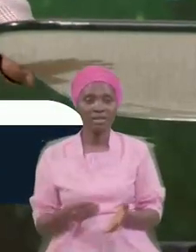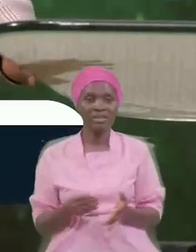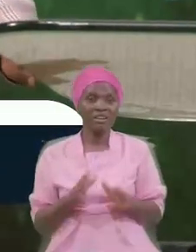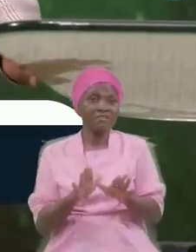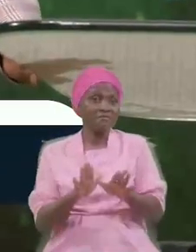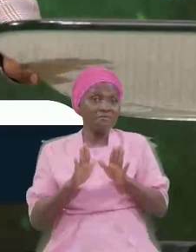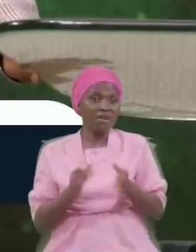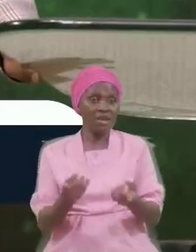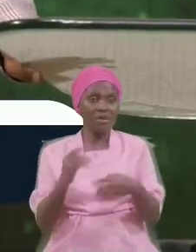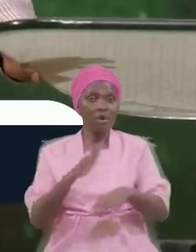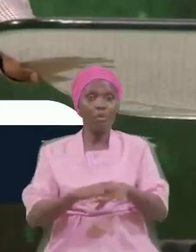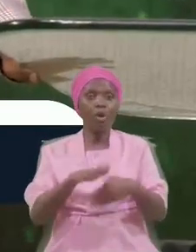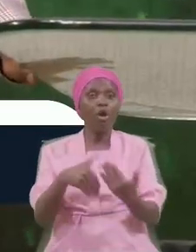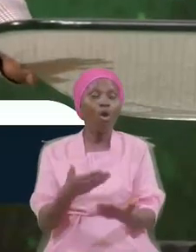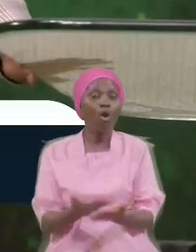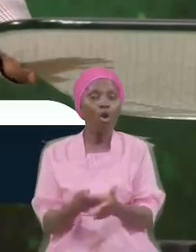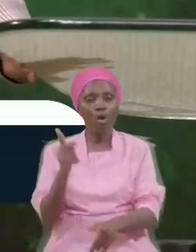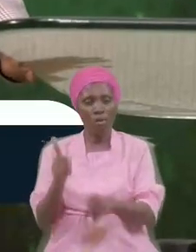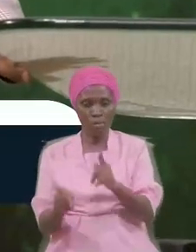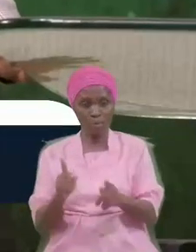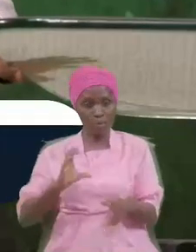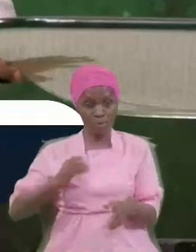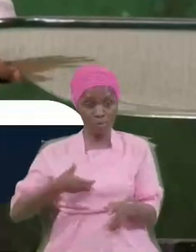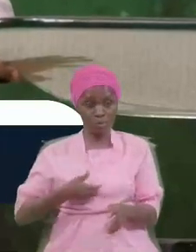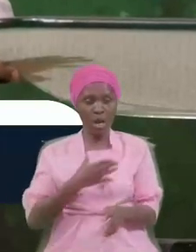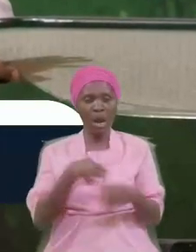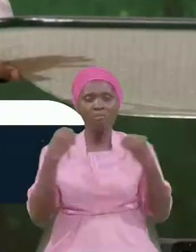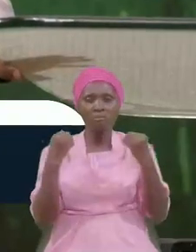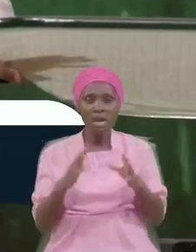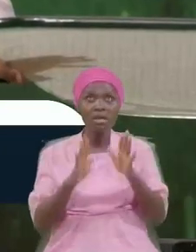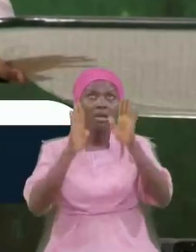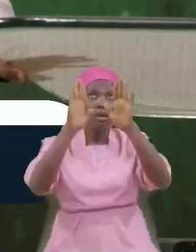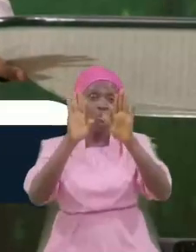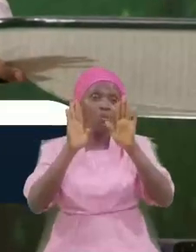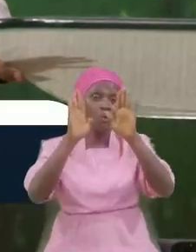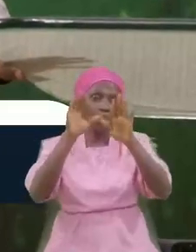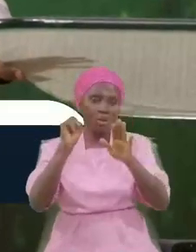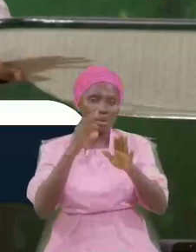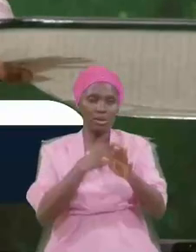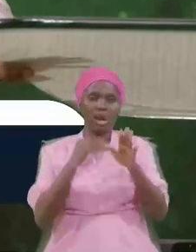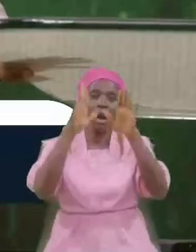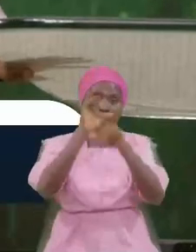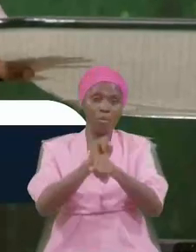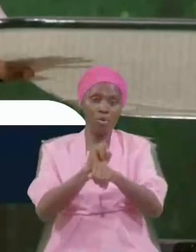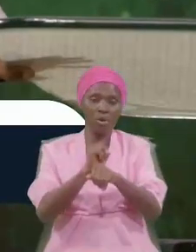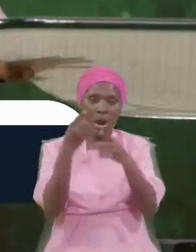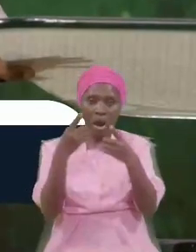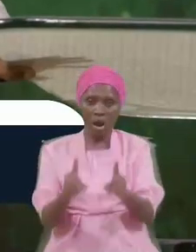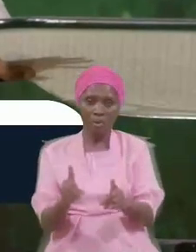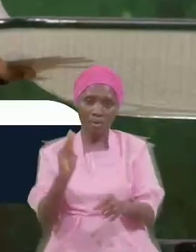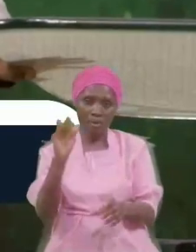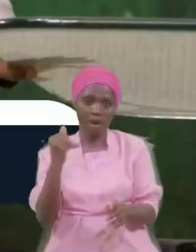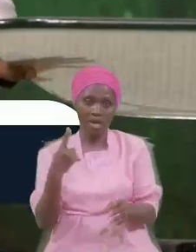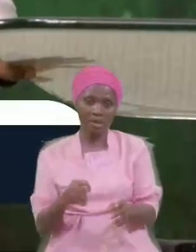43. La crainte s'emparait de chacun. Il se faisait beaucoup de prodiges et de miracles